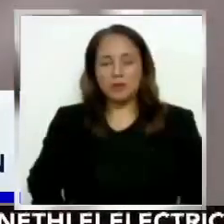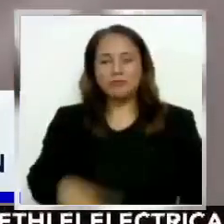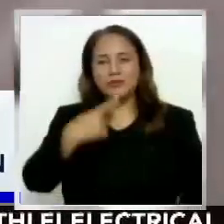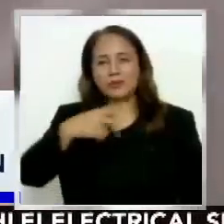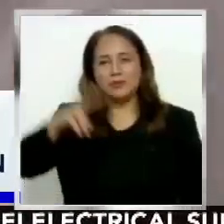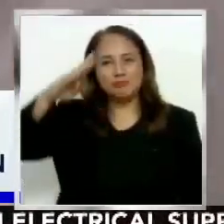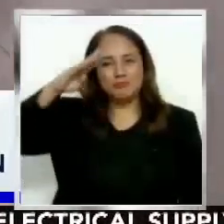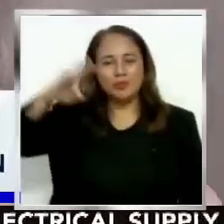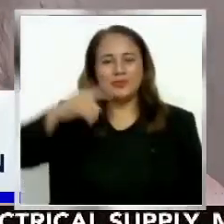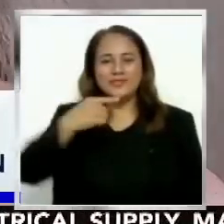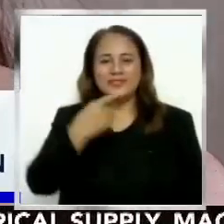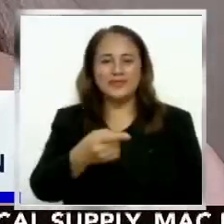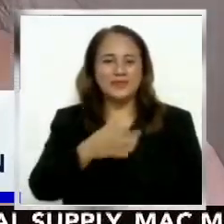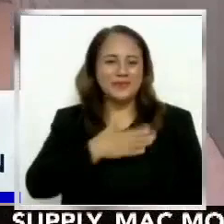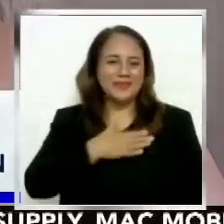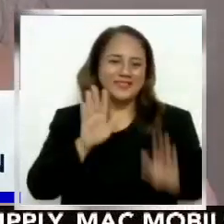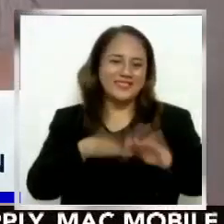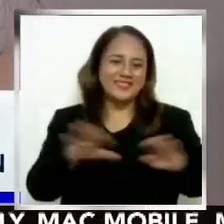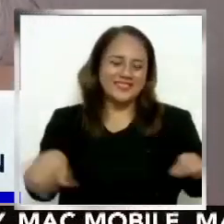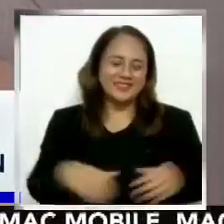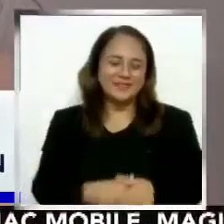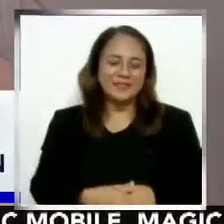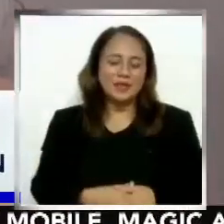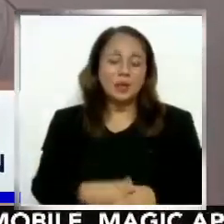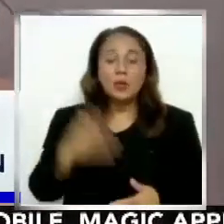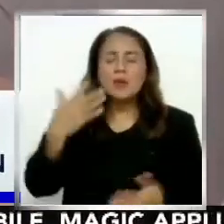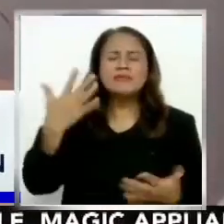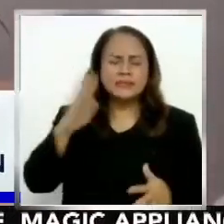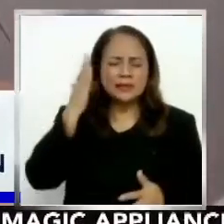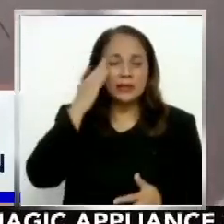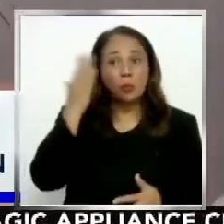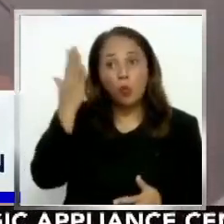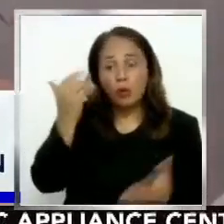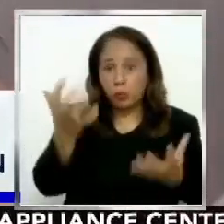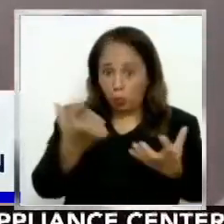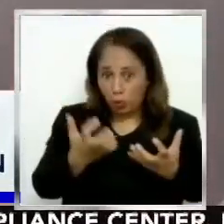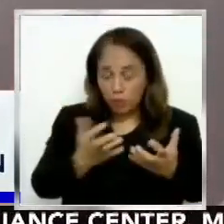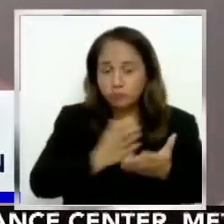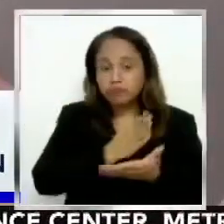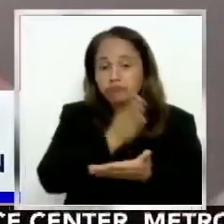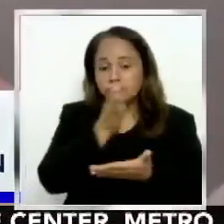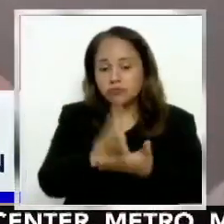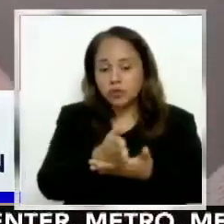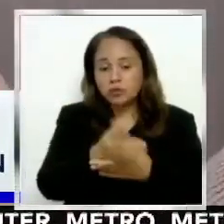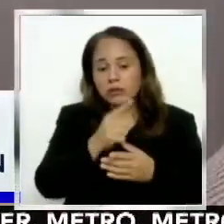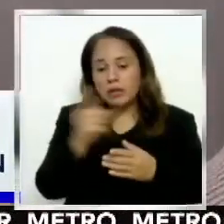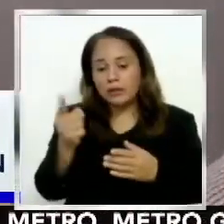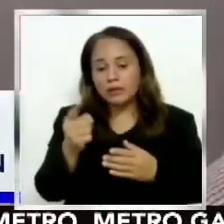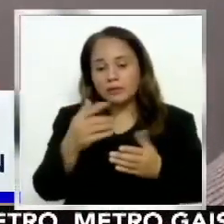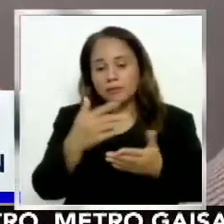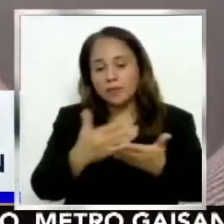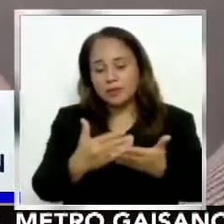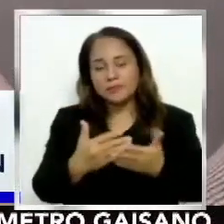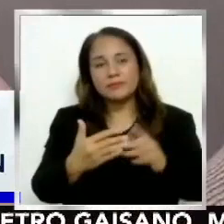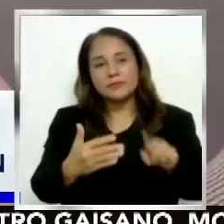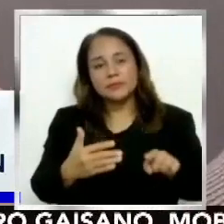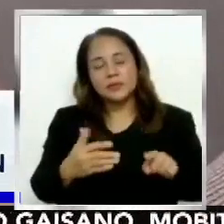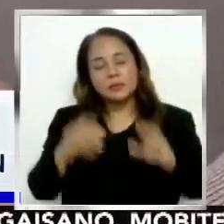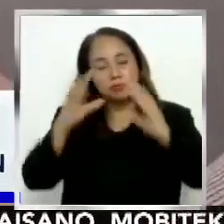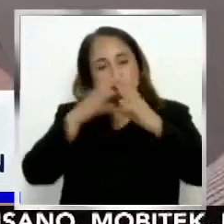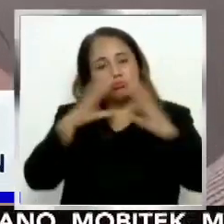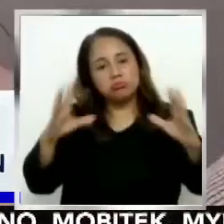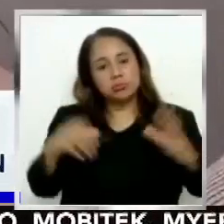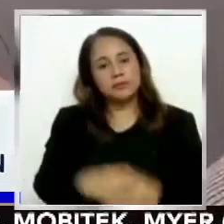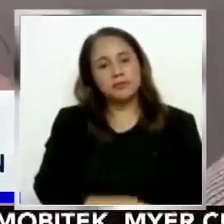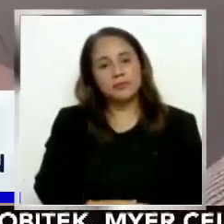kanya. So, at alam ko din na kaya niya gusto din pumunta dun sa ibang bahagi ng aspeto na pangarap ngayon sa kanya. Eh, gusto